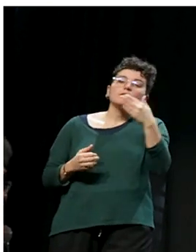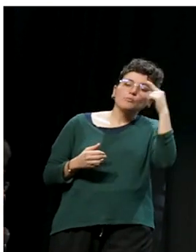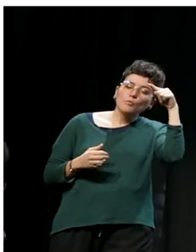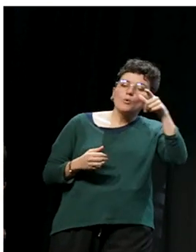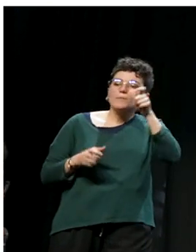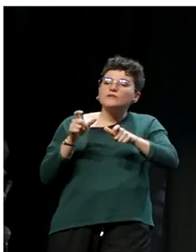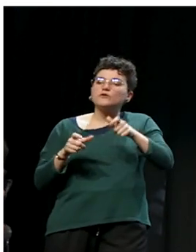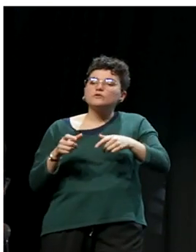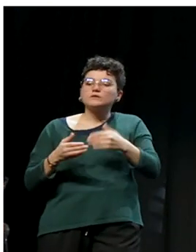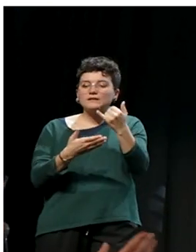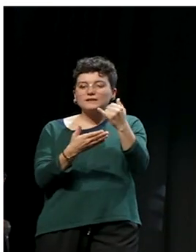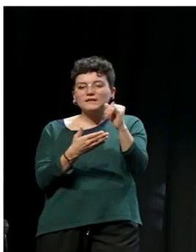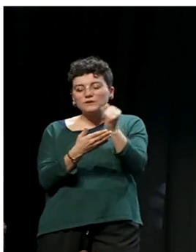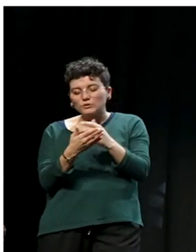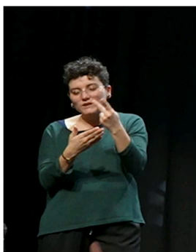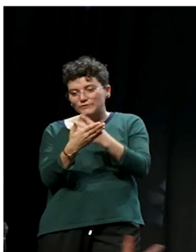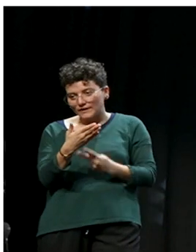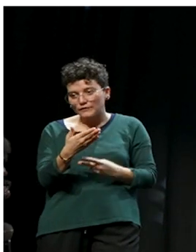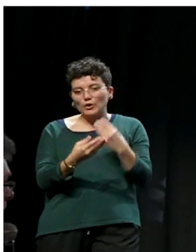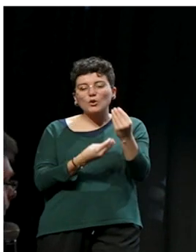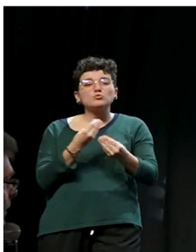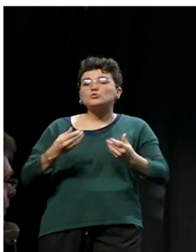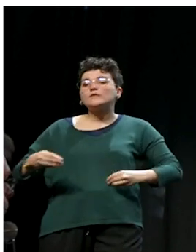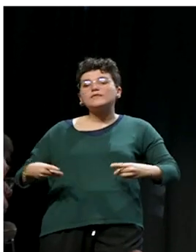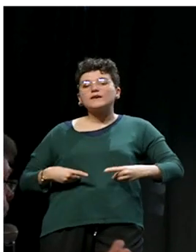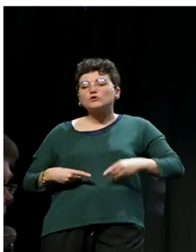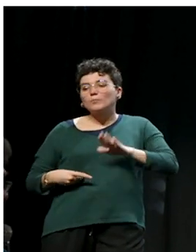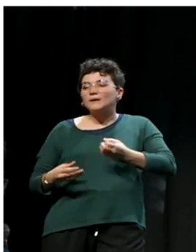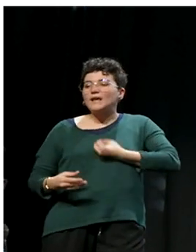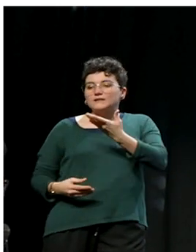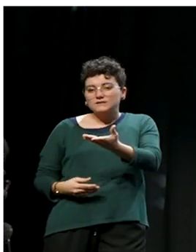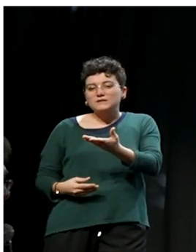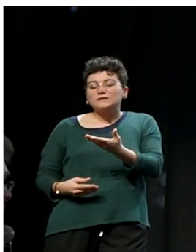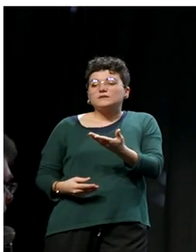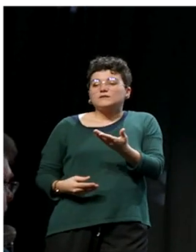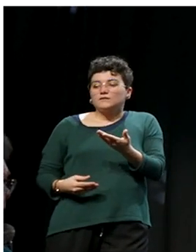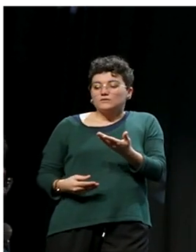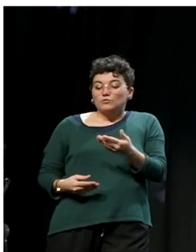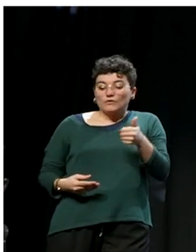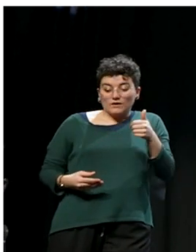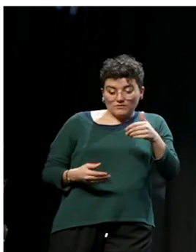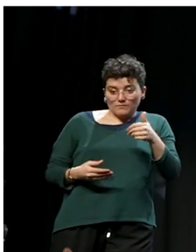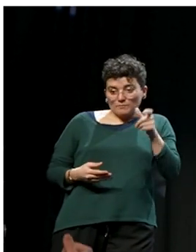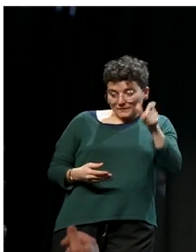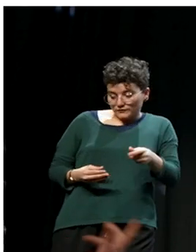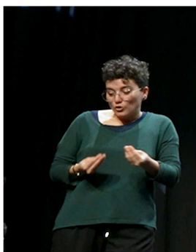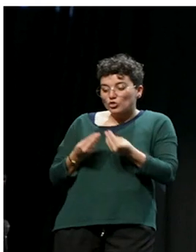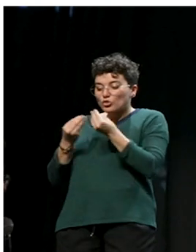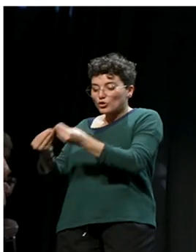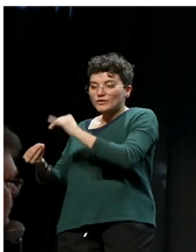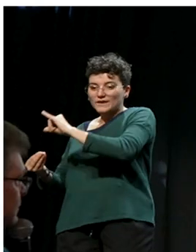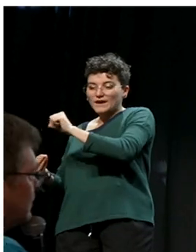création spécifique à créer leur propre dataset qu'on donne à l'IA. L'IA